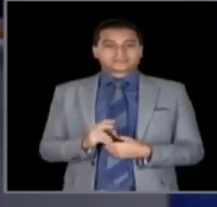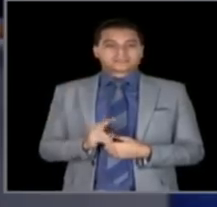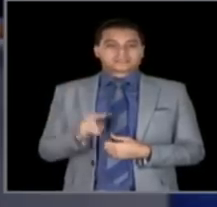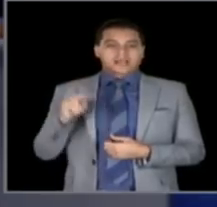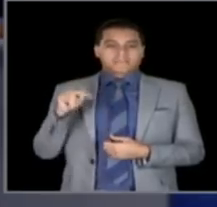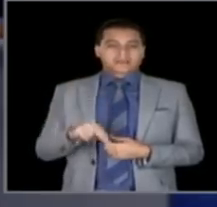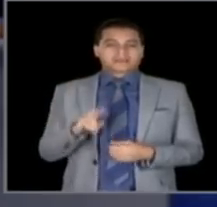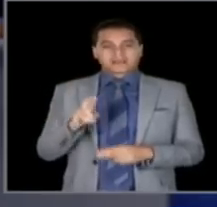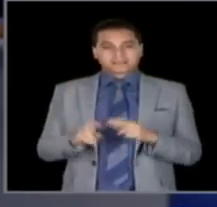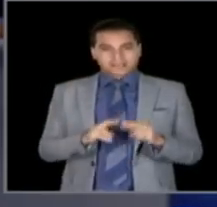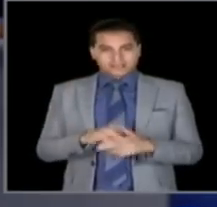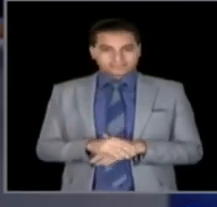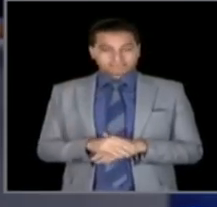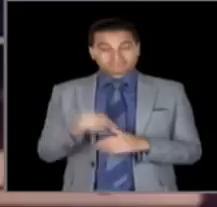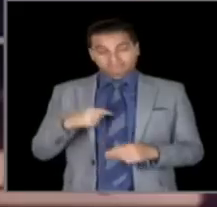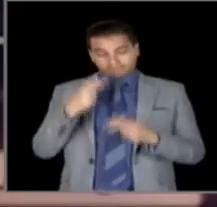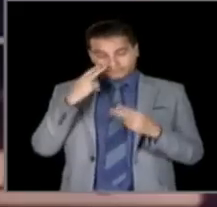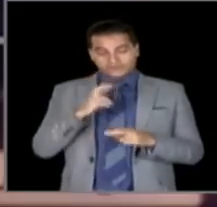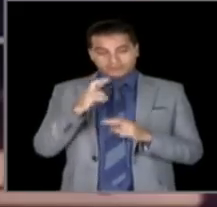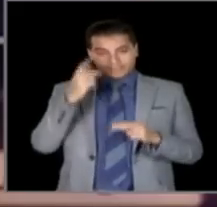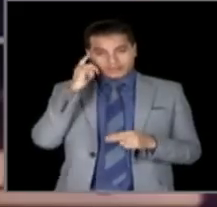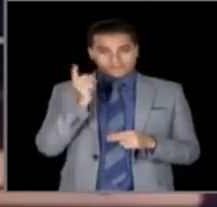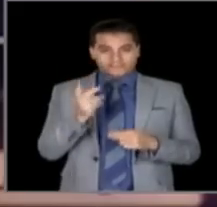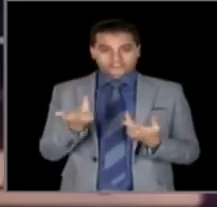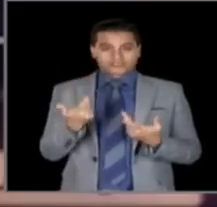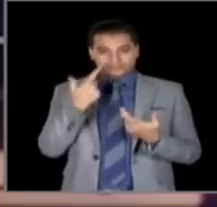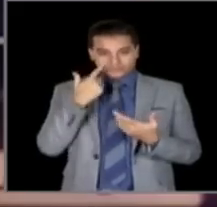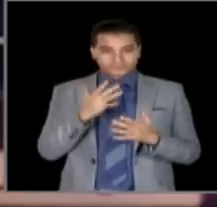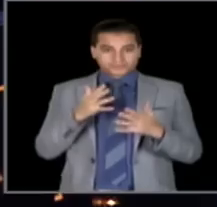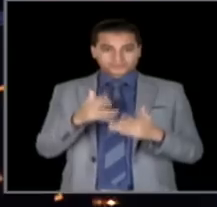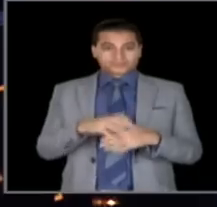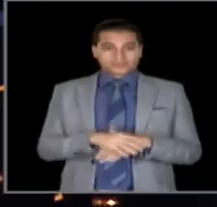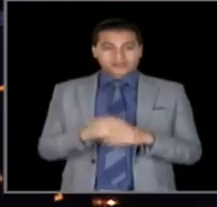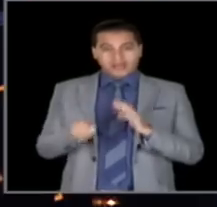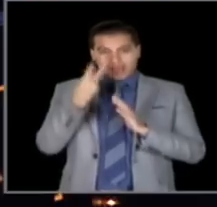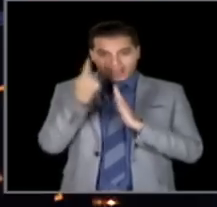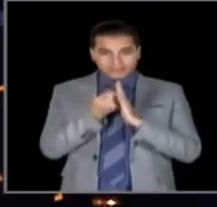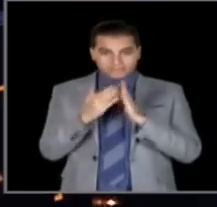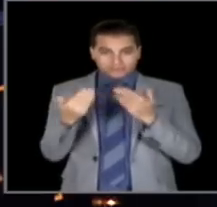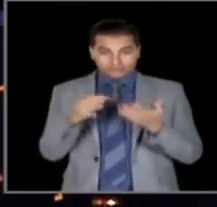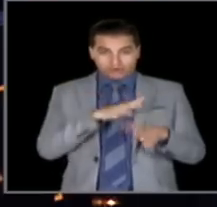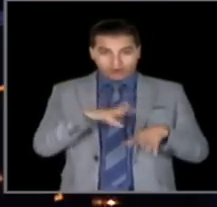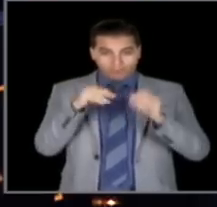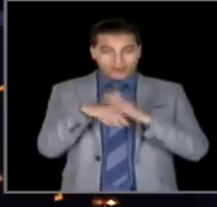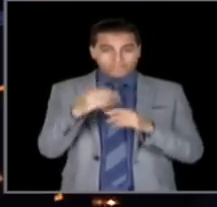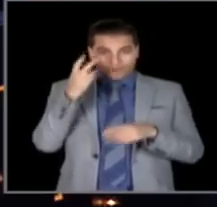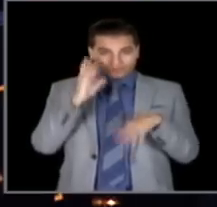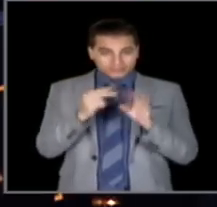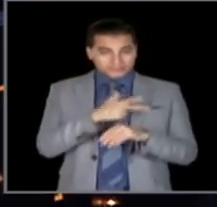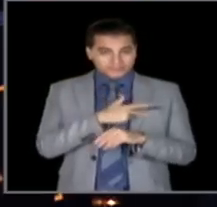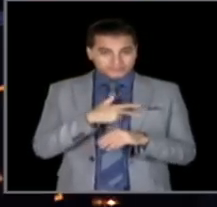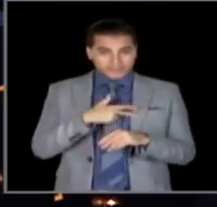من 8. تعال نشوف الأسئلة اللي ما تجاوبتش. أديبة مصرية راحلة مؤلفة